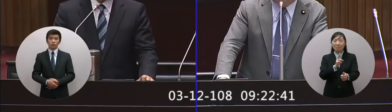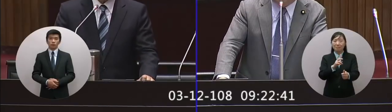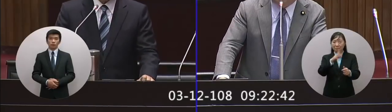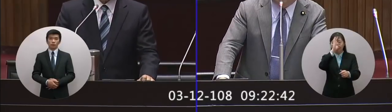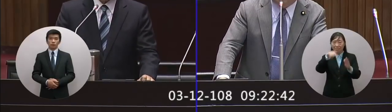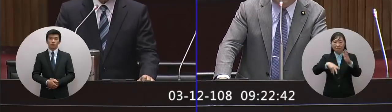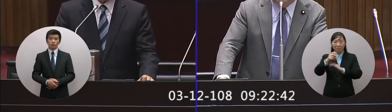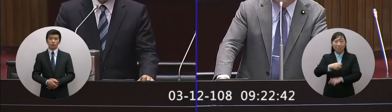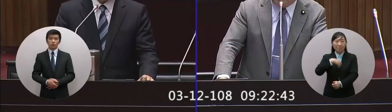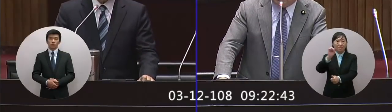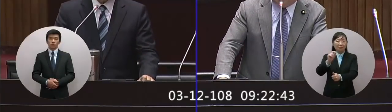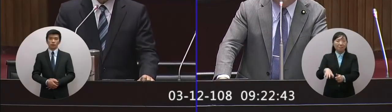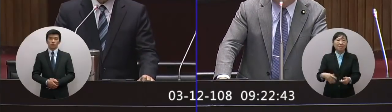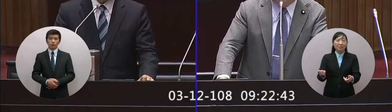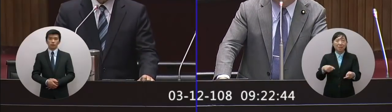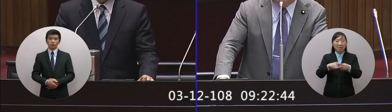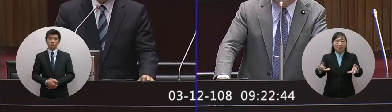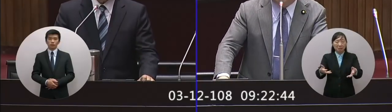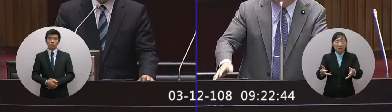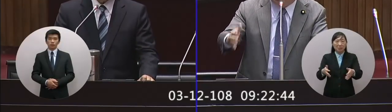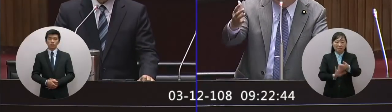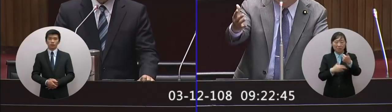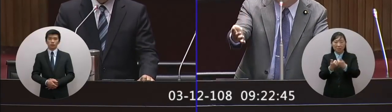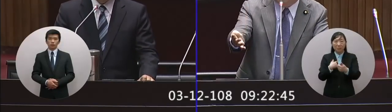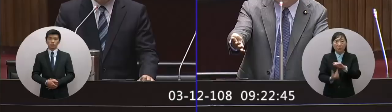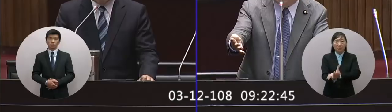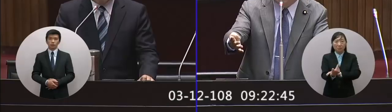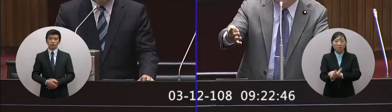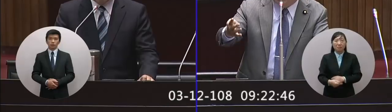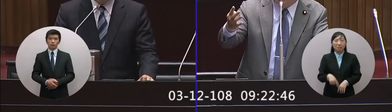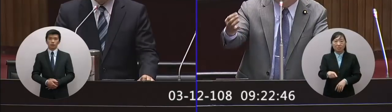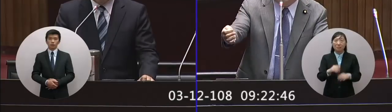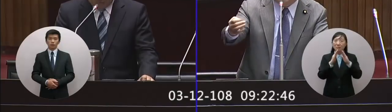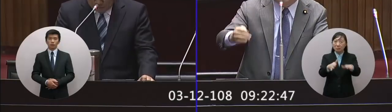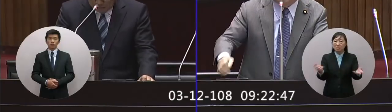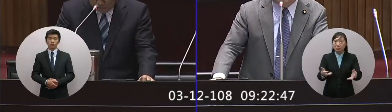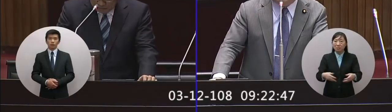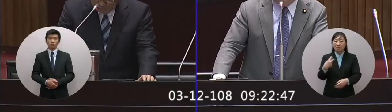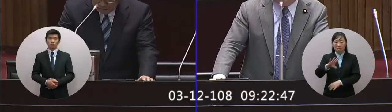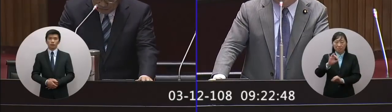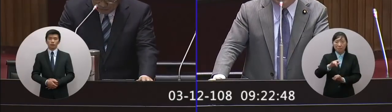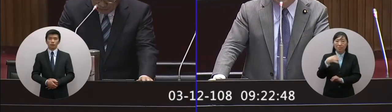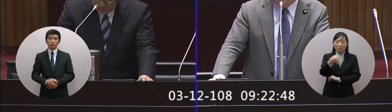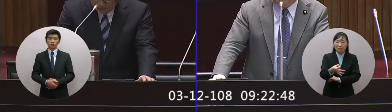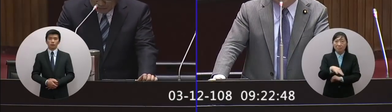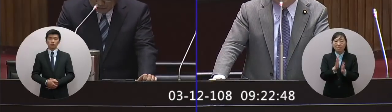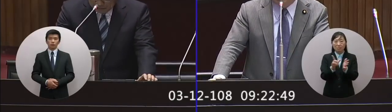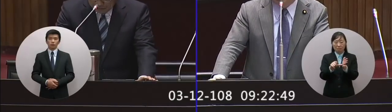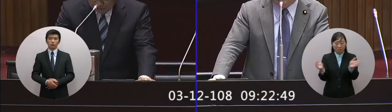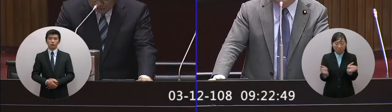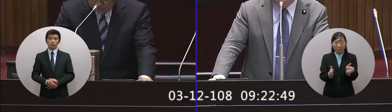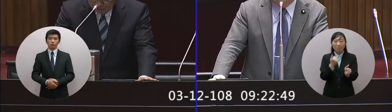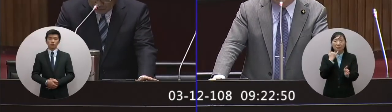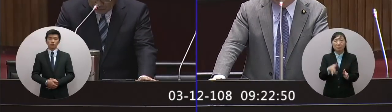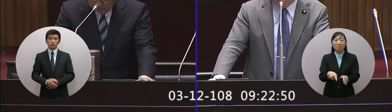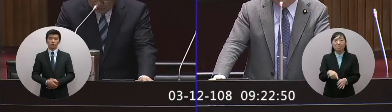跟公共工程委员会再想办法缩短期程，包括都市计划的期间，包括土地征收的期间，再把它缩短，能够让我们